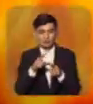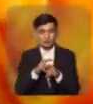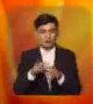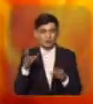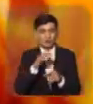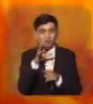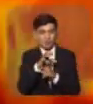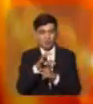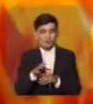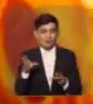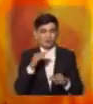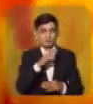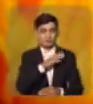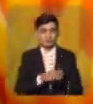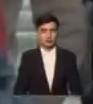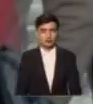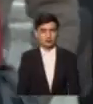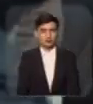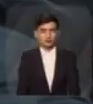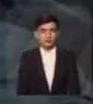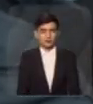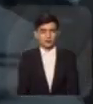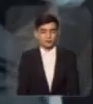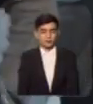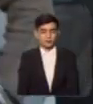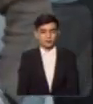төпелеп айғайға басты.